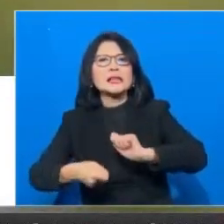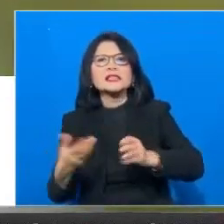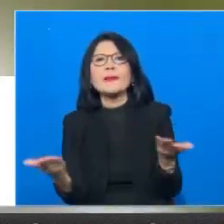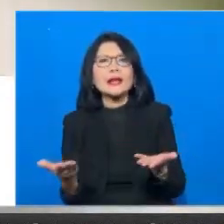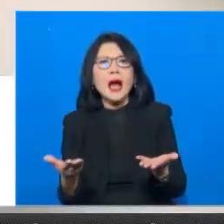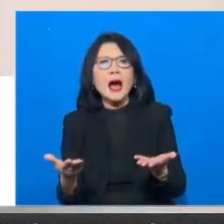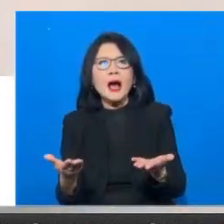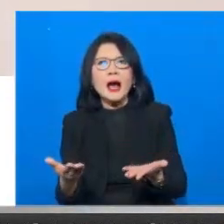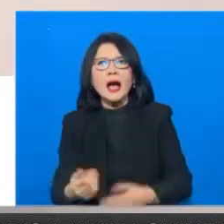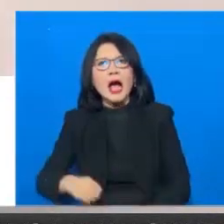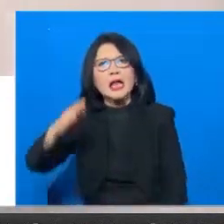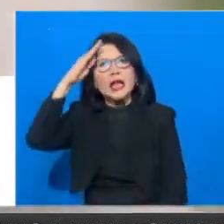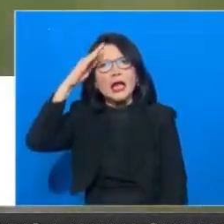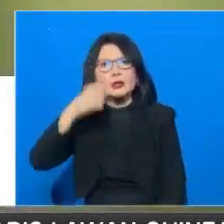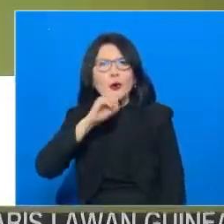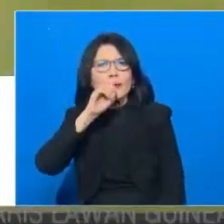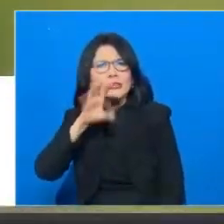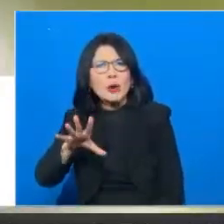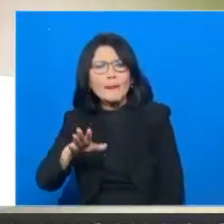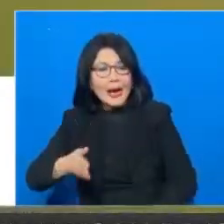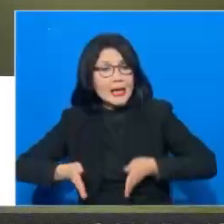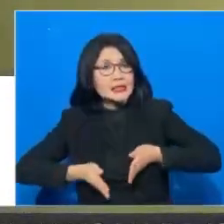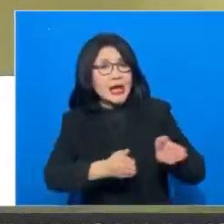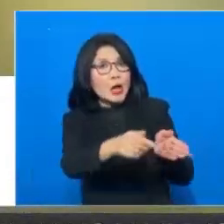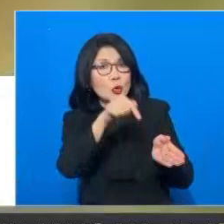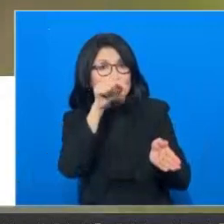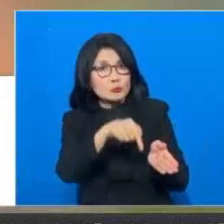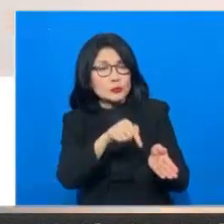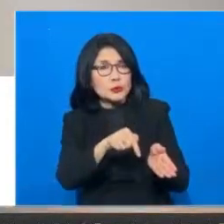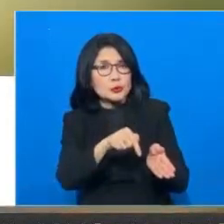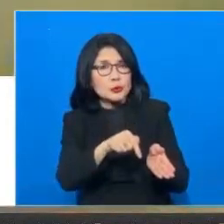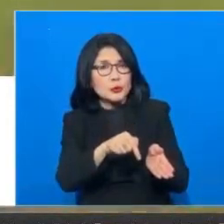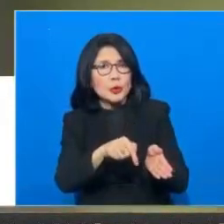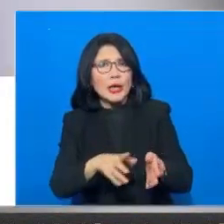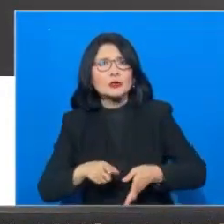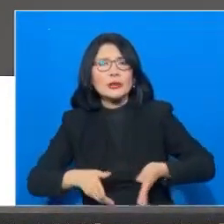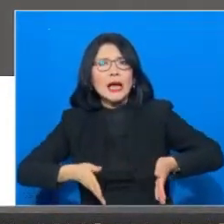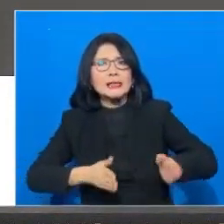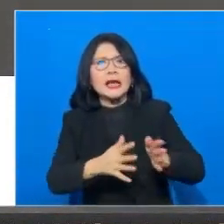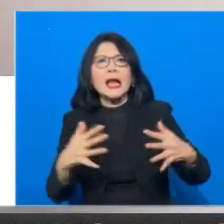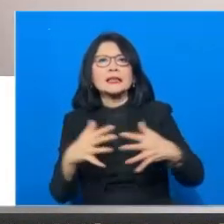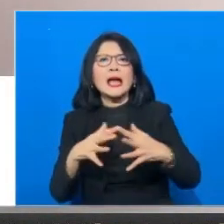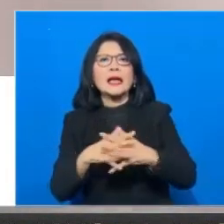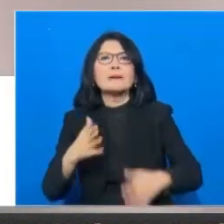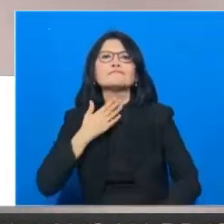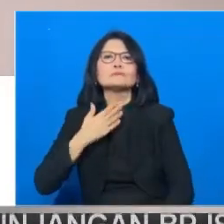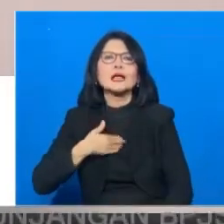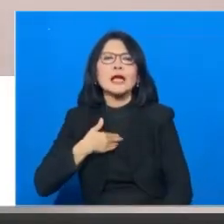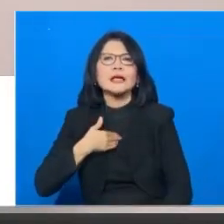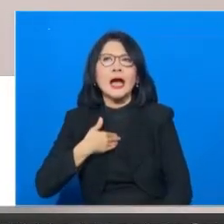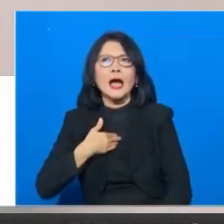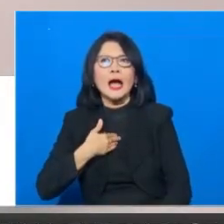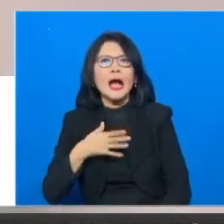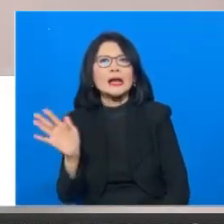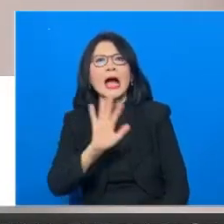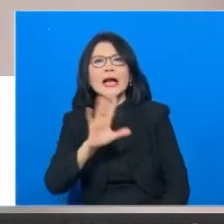wisata, pria itu justru menjawab kalau jalur yang dilewati oleh pengendara merupakan tanah pribadinya dan tidak berkaitan dengan